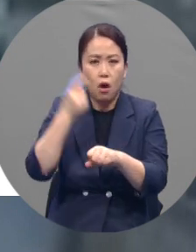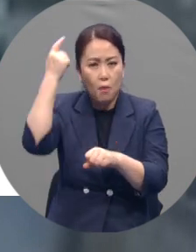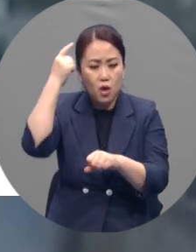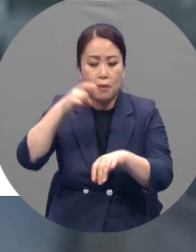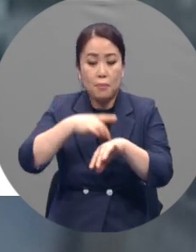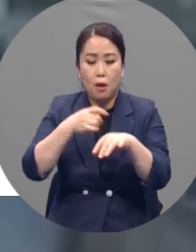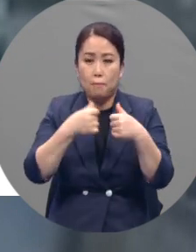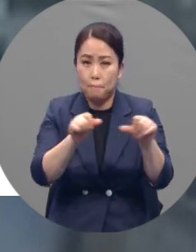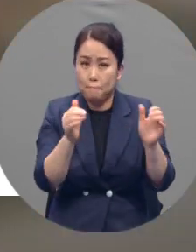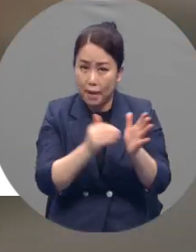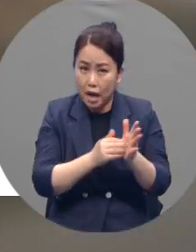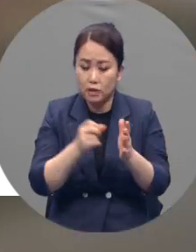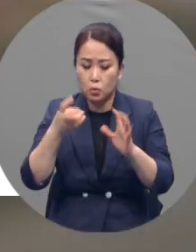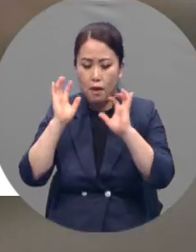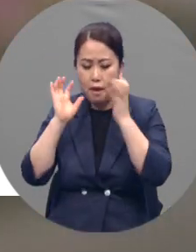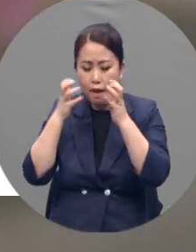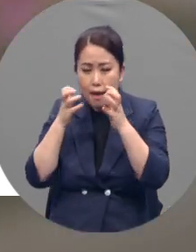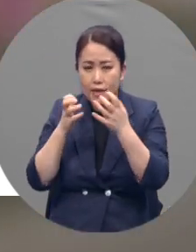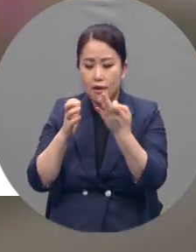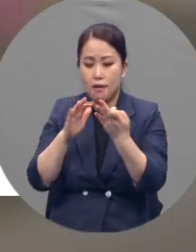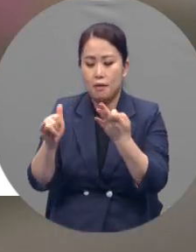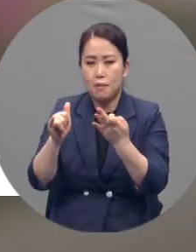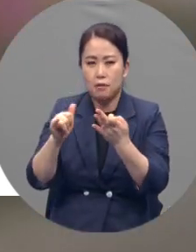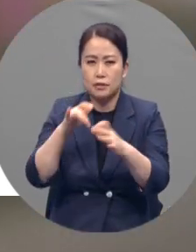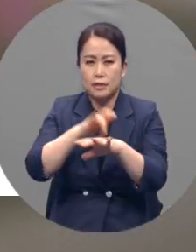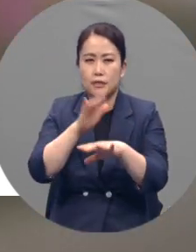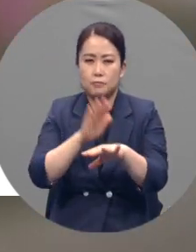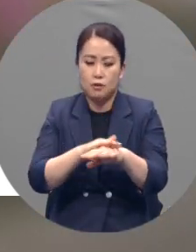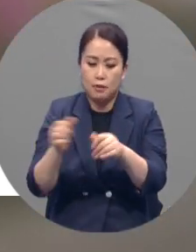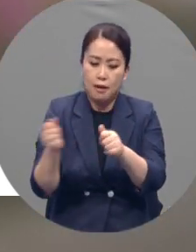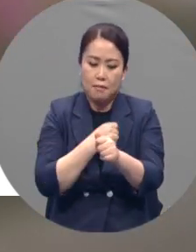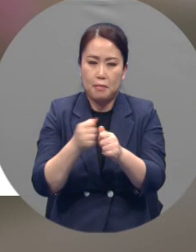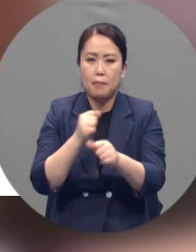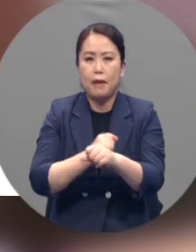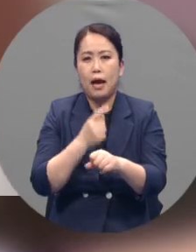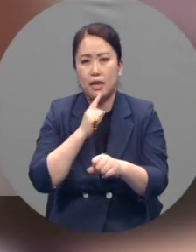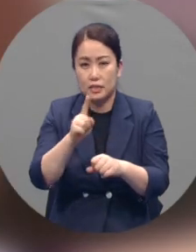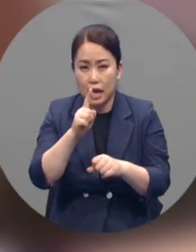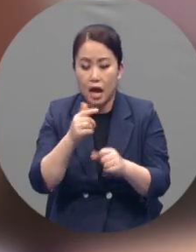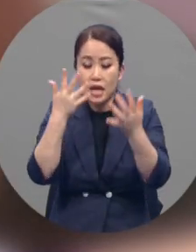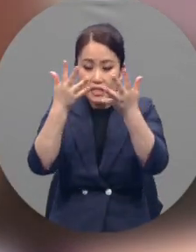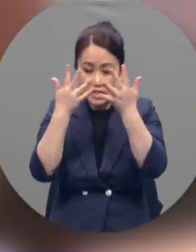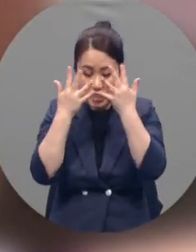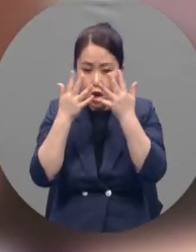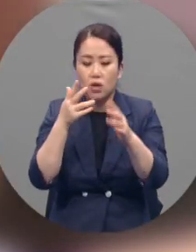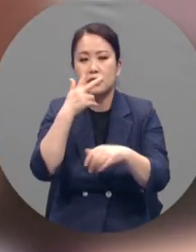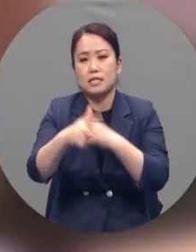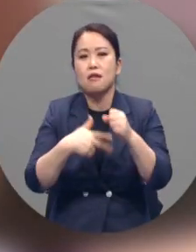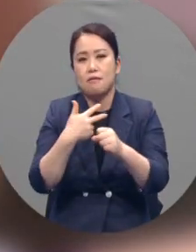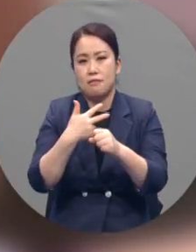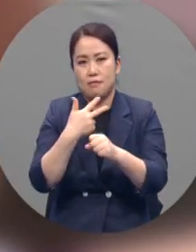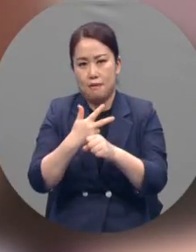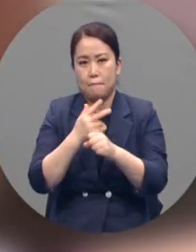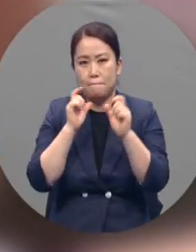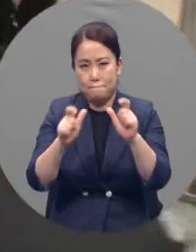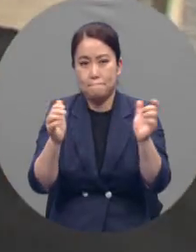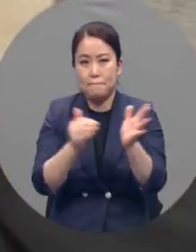신생아 14명을 상습적으로 학대했다며 징역 7년을 구형했습니다. 사건 발생 2년 8개월